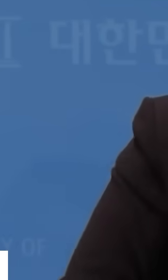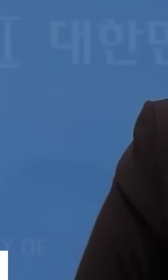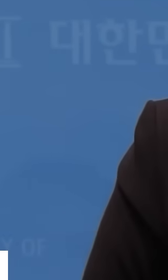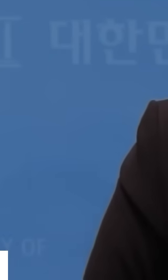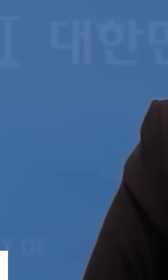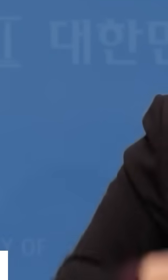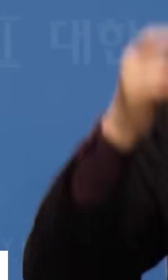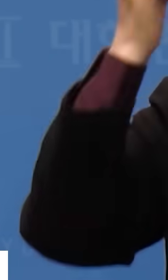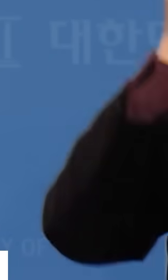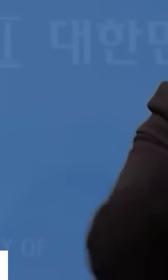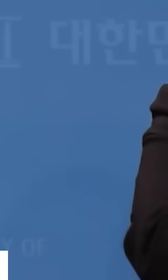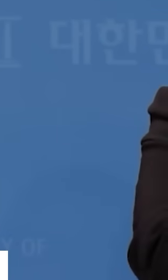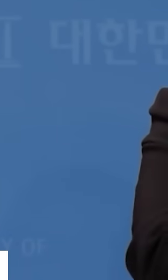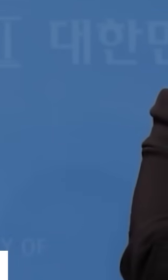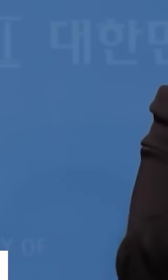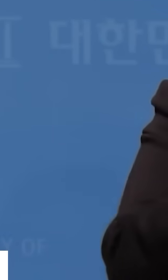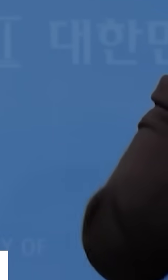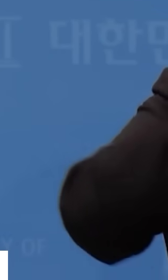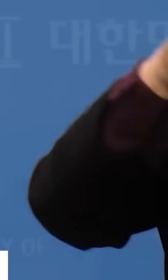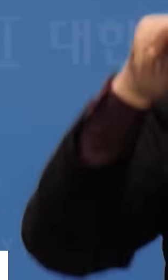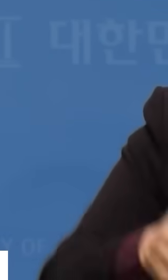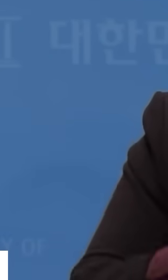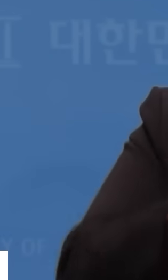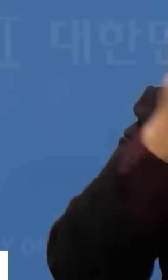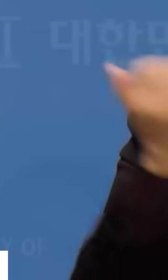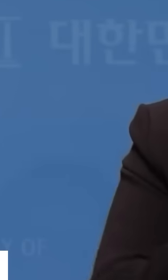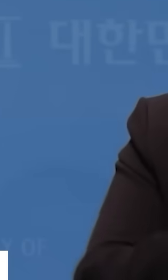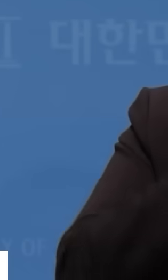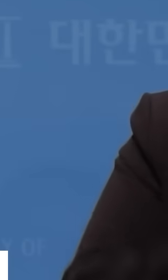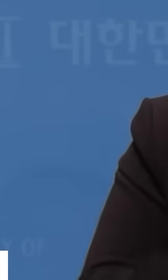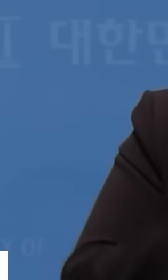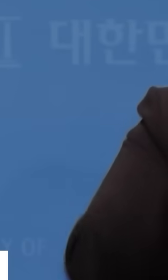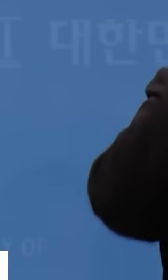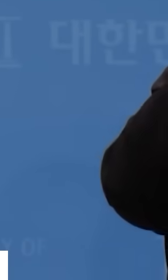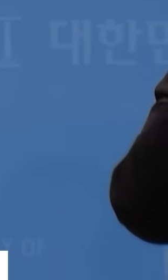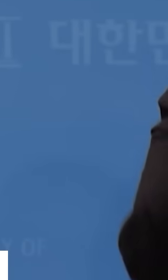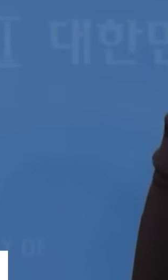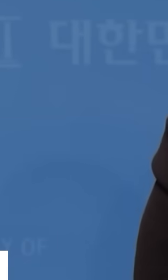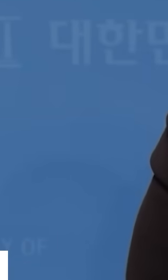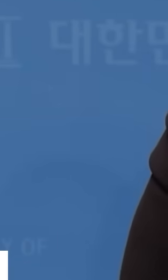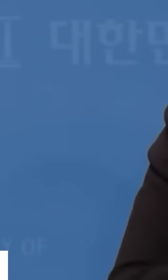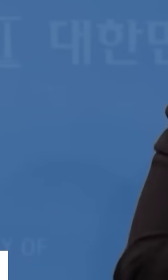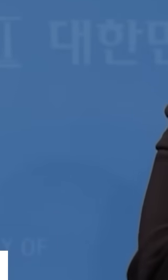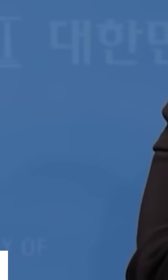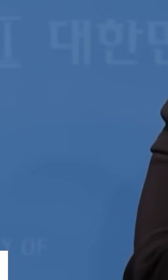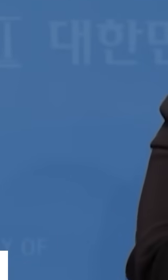왜 당신은 그 긴 시간 동안 덕양을 살리지 않았습니까?